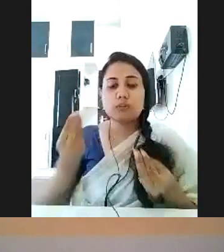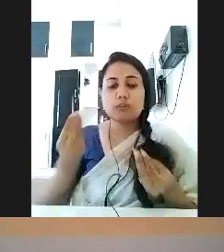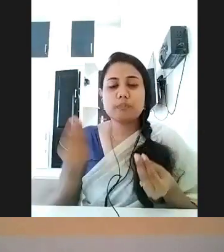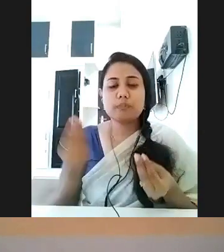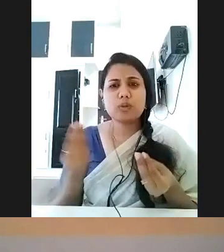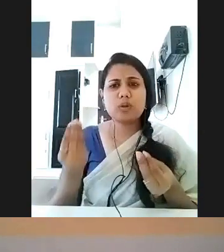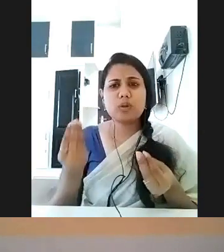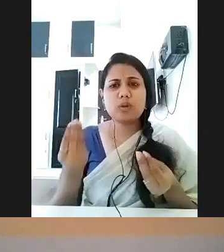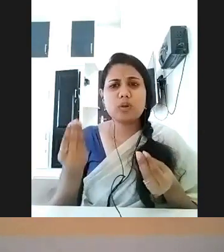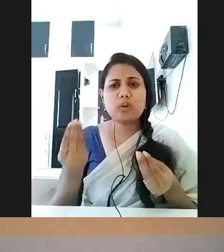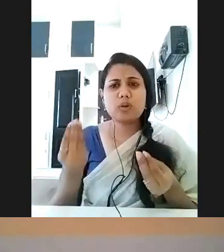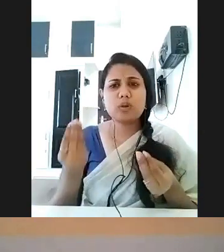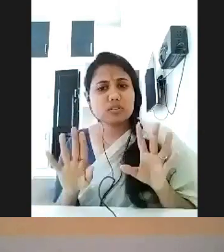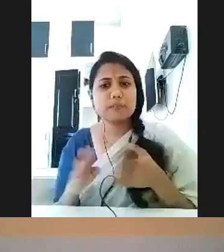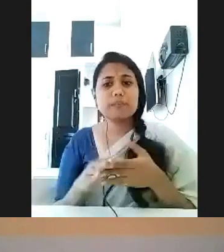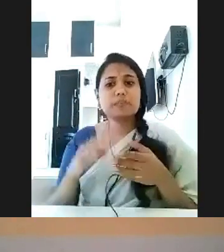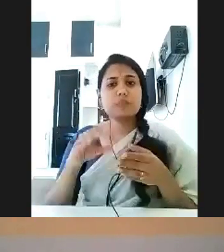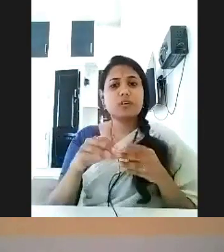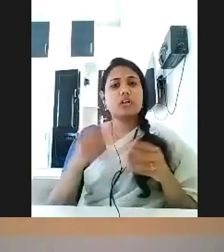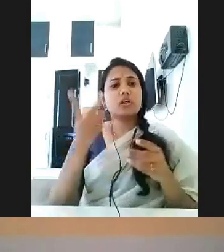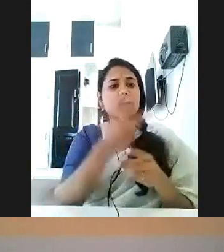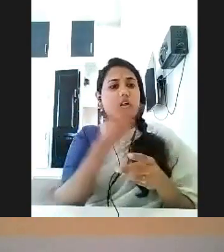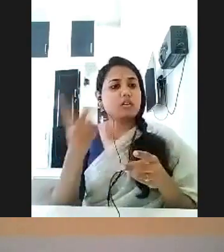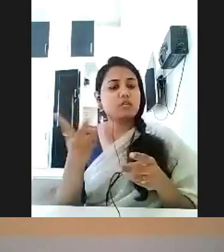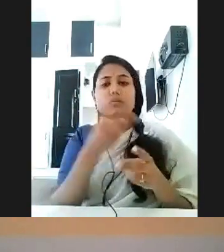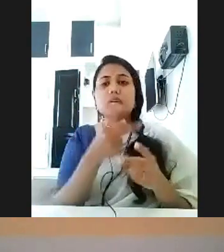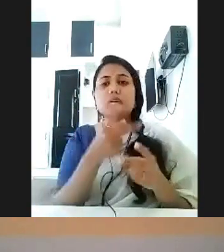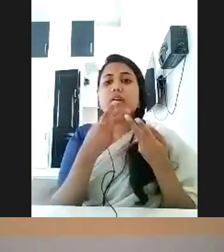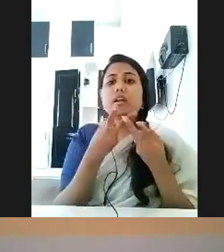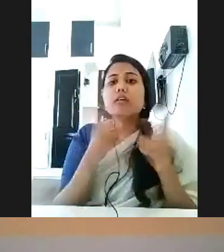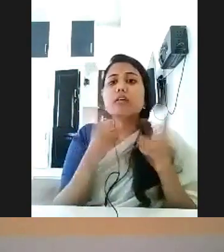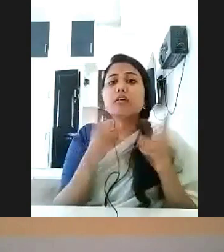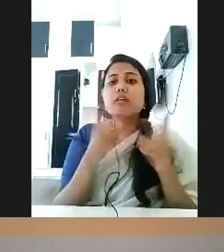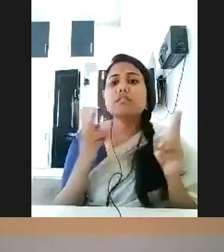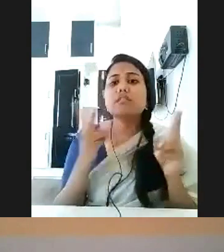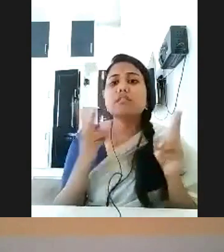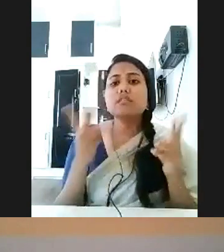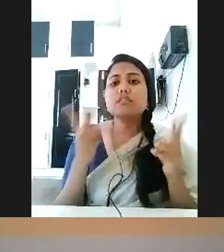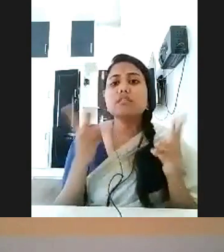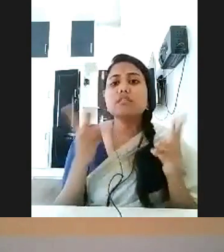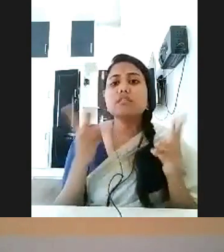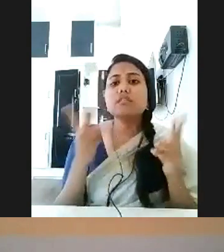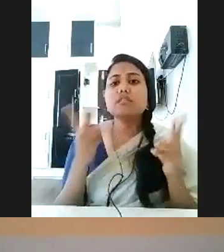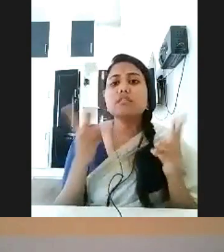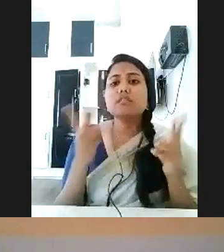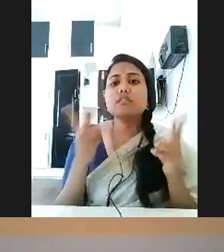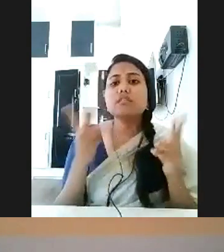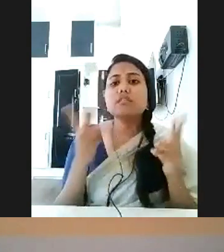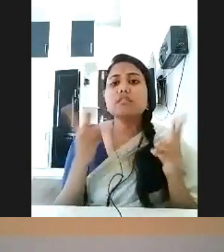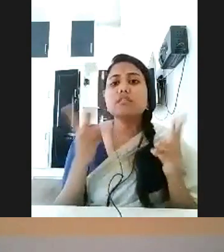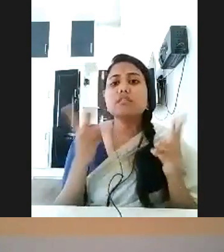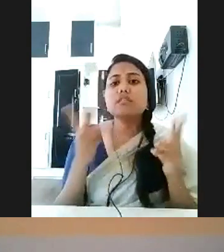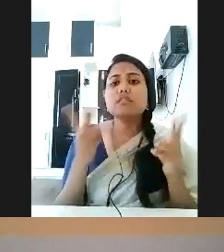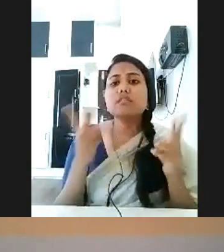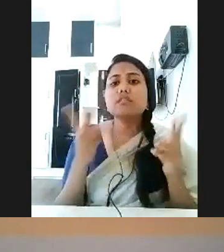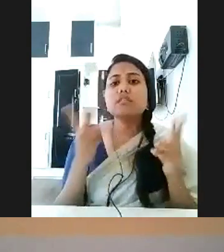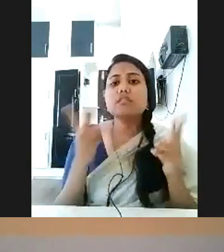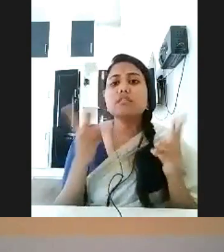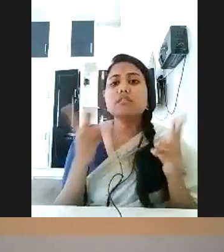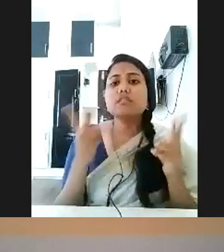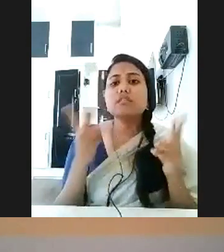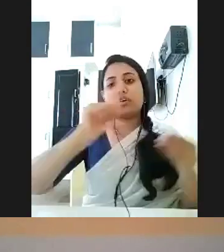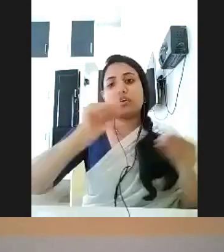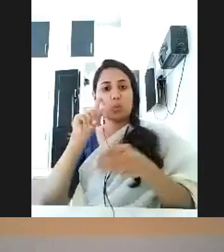seen risdiplamനും സോൾഗൻസ്മാനും പറഞ്ഞ റിസ്ഡിപ്ലാം നമുക്ക് ഡെയിലി കൊടുക്കുന്ന ഒരു മരുന്നാണ്. സോൾഗൻസ്മ പറഞ്ഞത് സിംഗിൾ ടൈം ഇൻഫ്യൂഷൻ